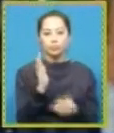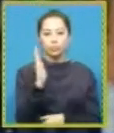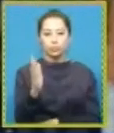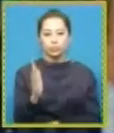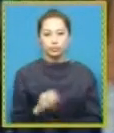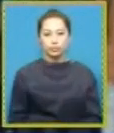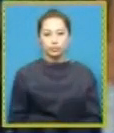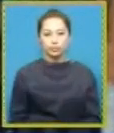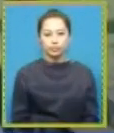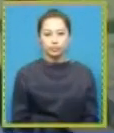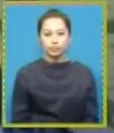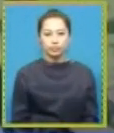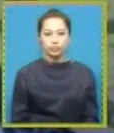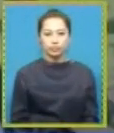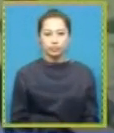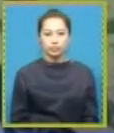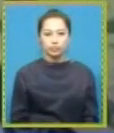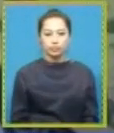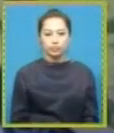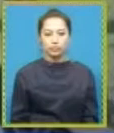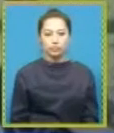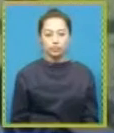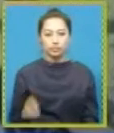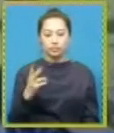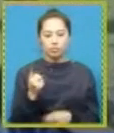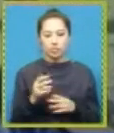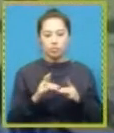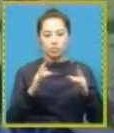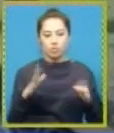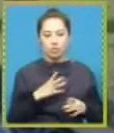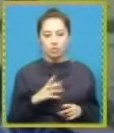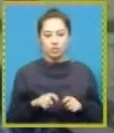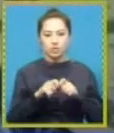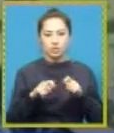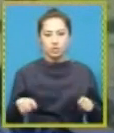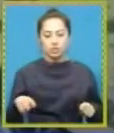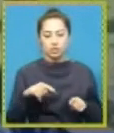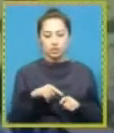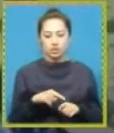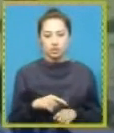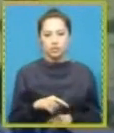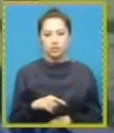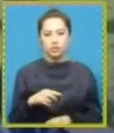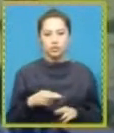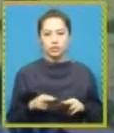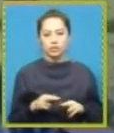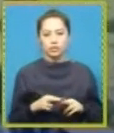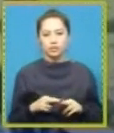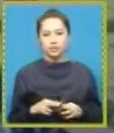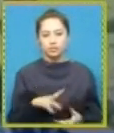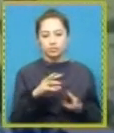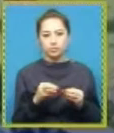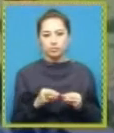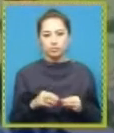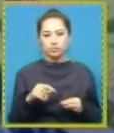берілді. Оған қоса бүгін енді бірнеше көпірлер іске қосылды. Біз енді таулы ауданға жатамыз. Соның есебінен